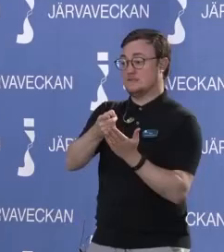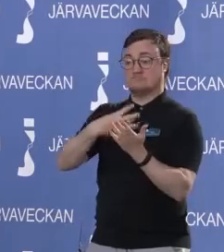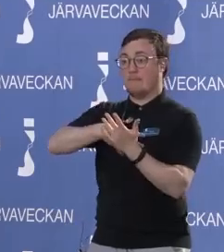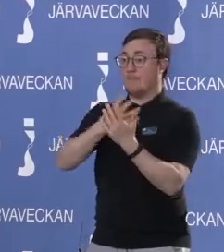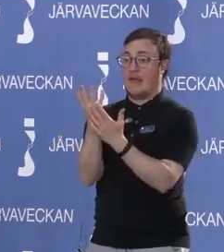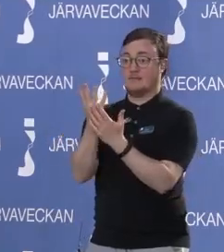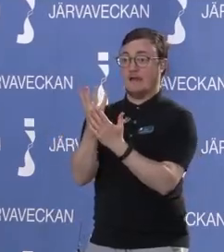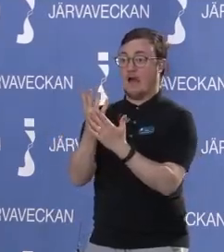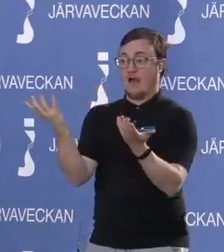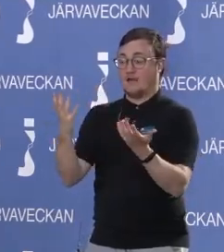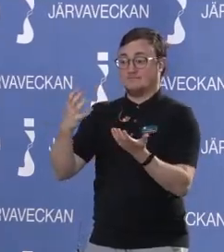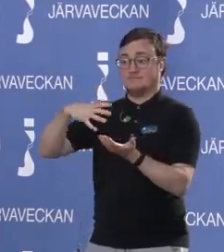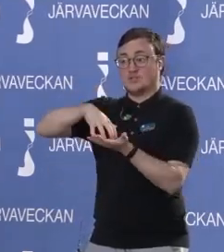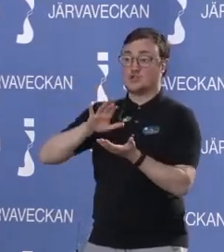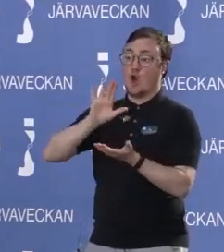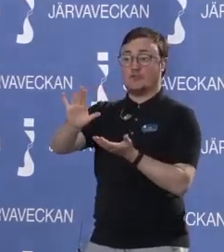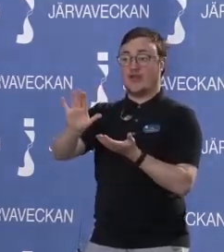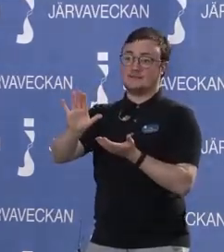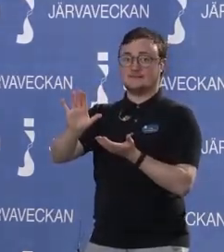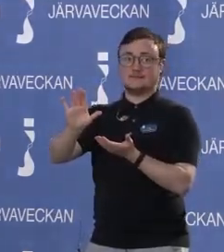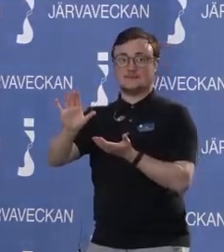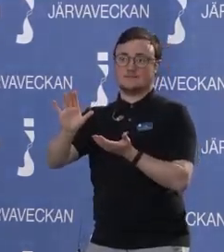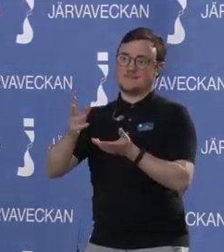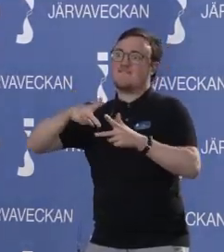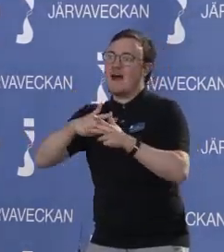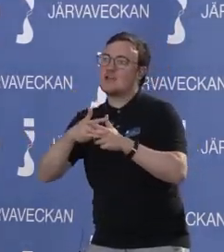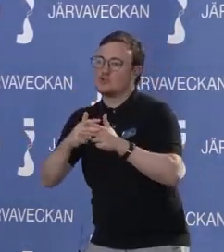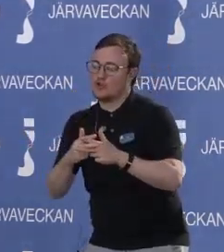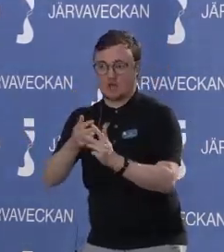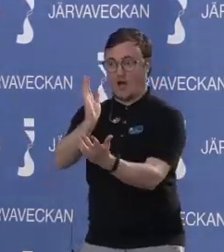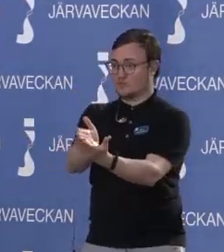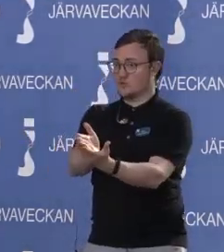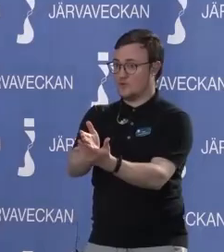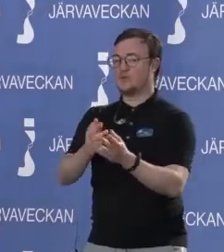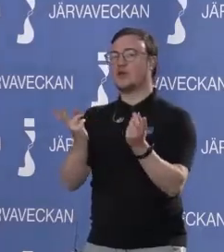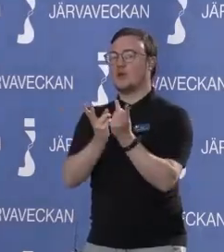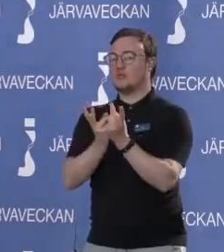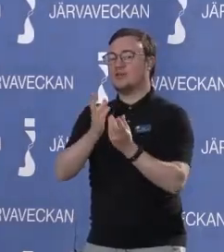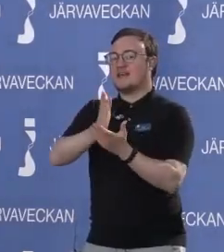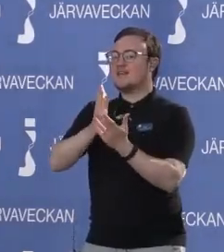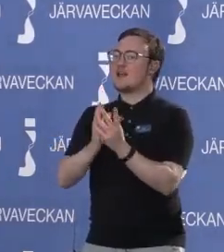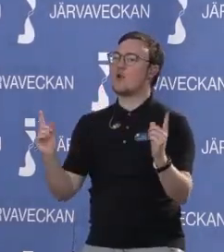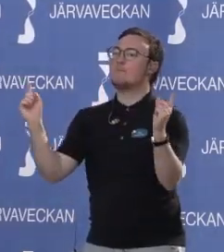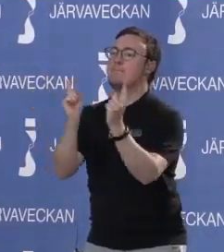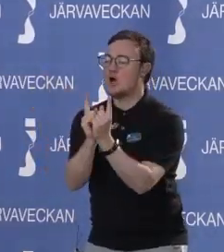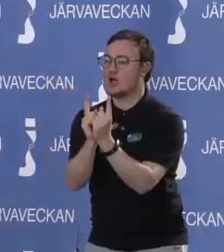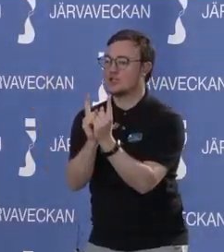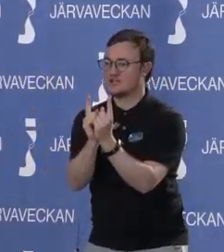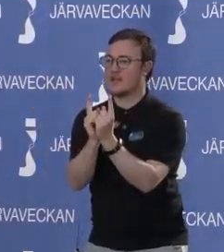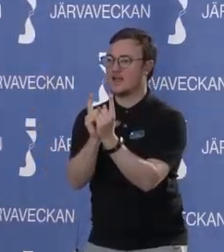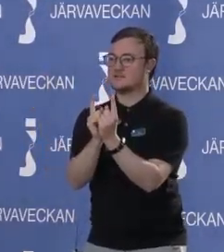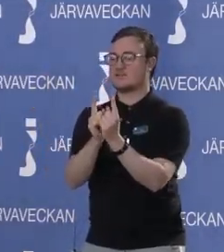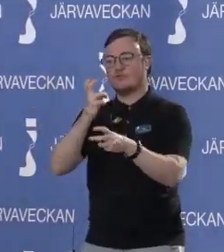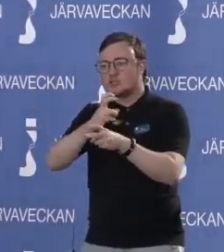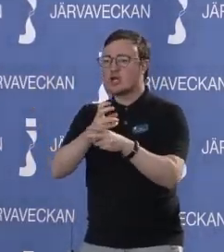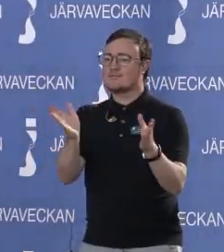är statens förlängda arm. Så är det ju. Så att det är ju ett nötande arbete att få folk att förstå att vi är